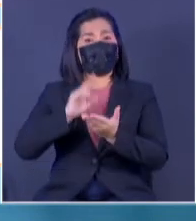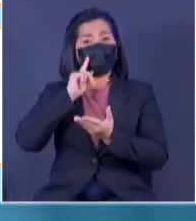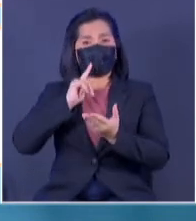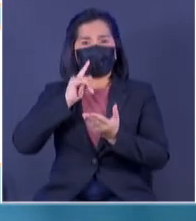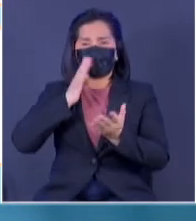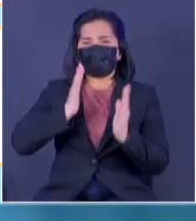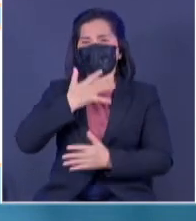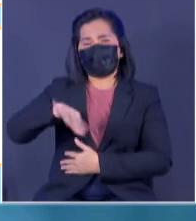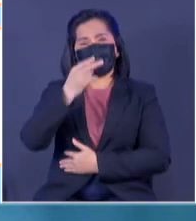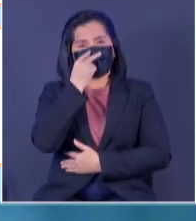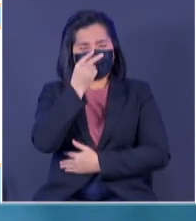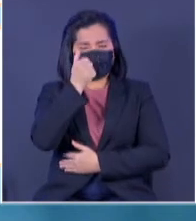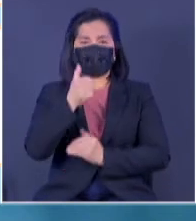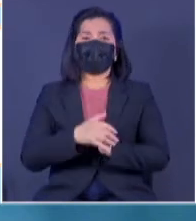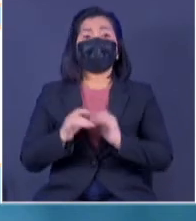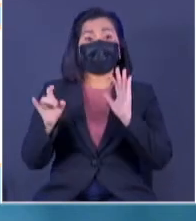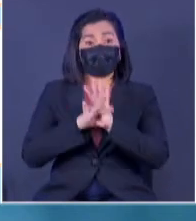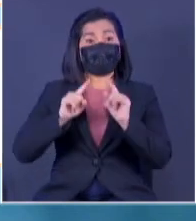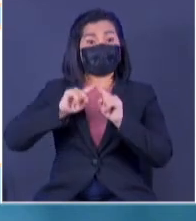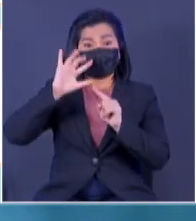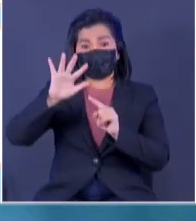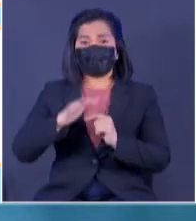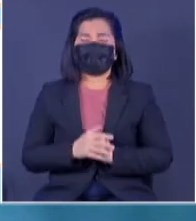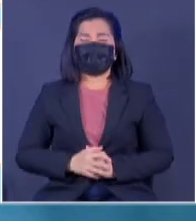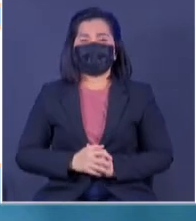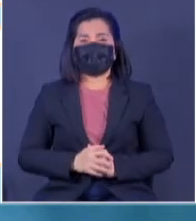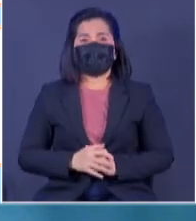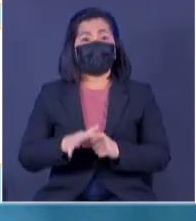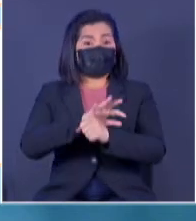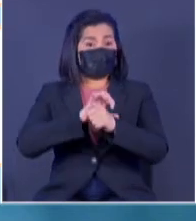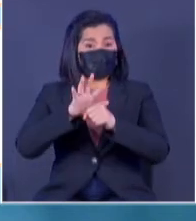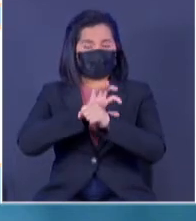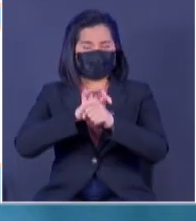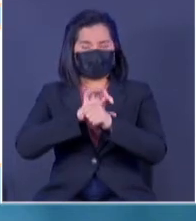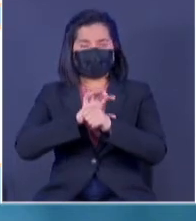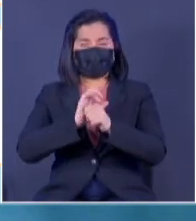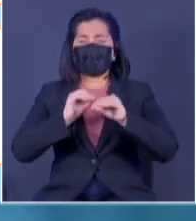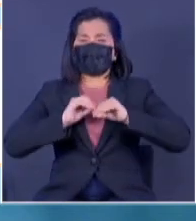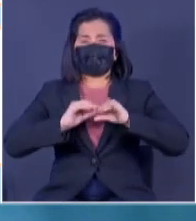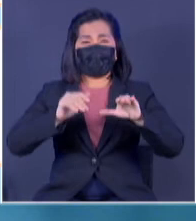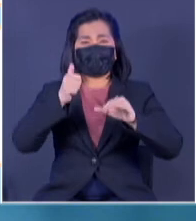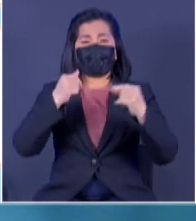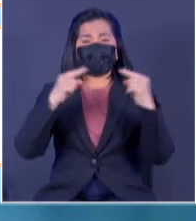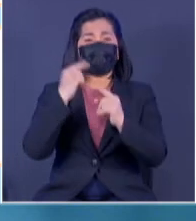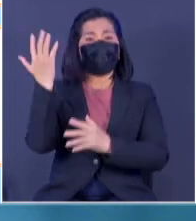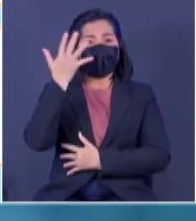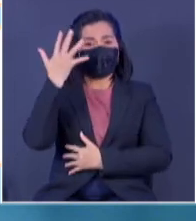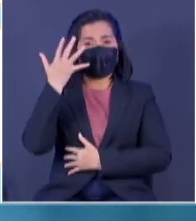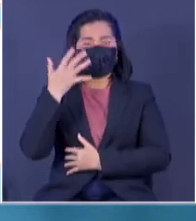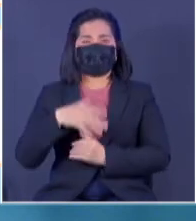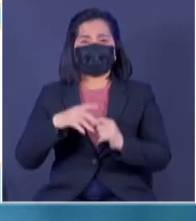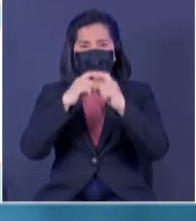าธารณะทั้งหมดและสุดท้ายข้อเรียกร้องที่5โควิด-19 สามารถแพร่กระจายผ่านอากาศการสว